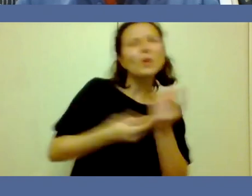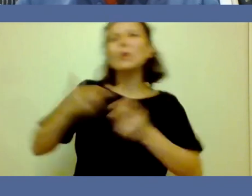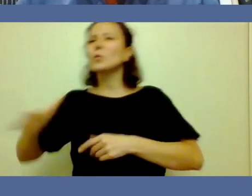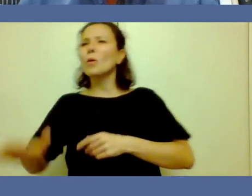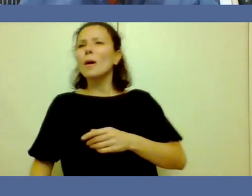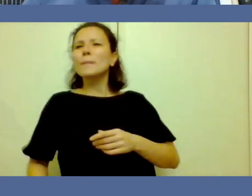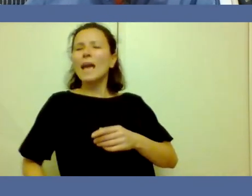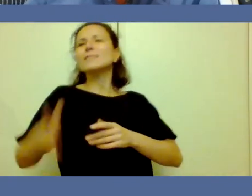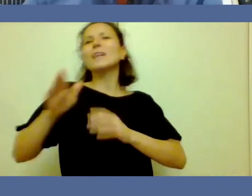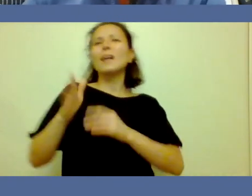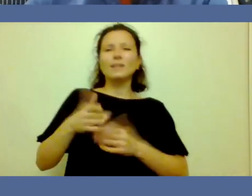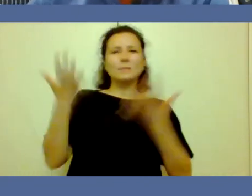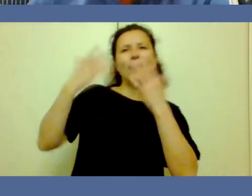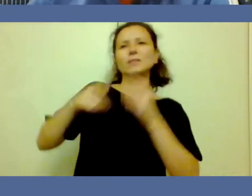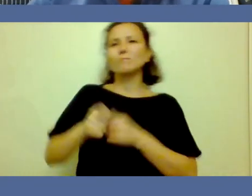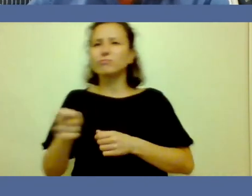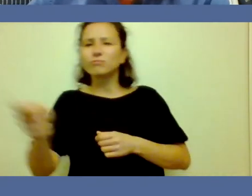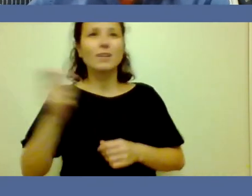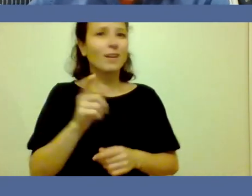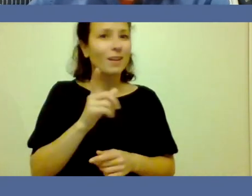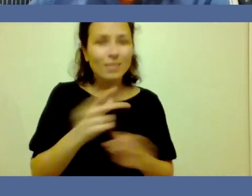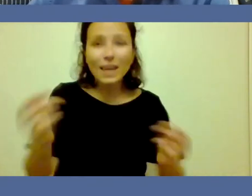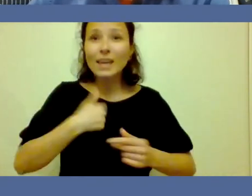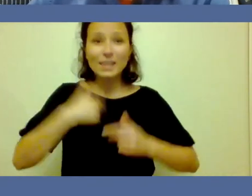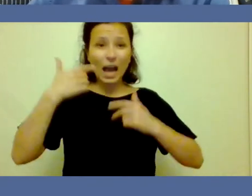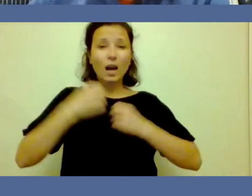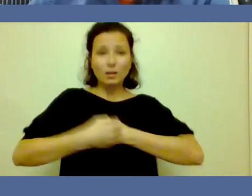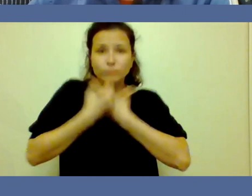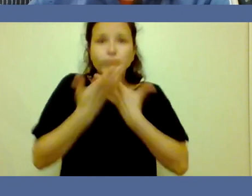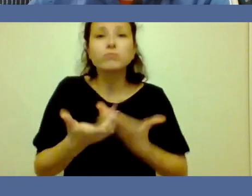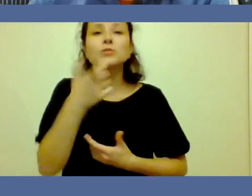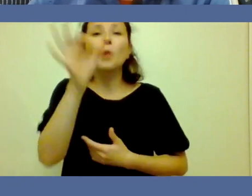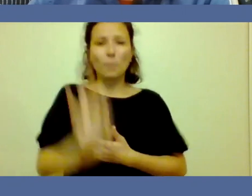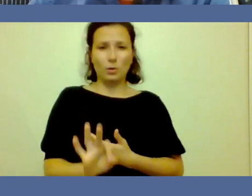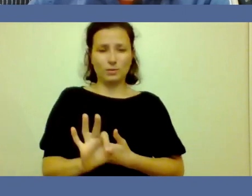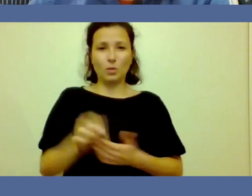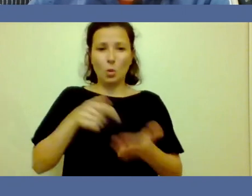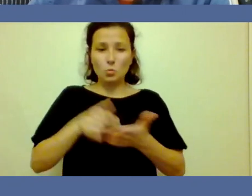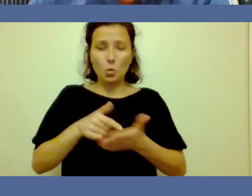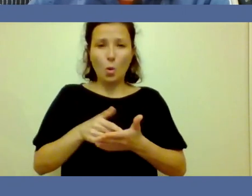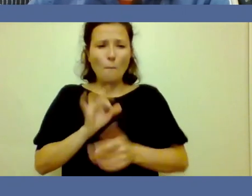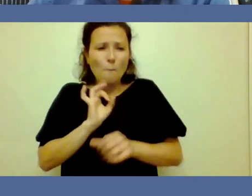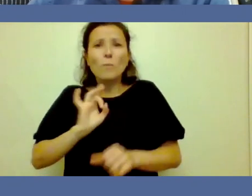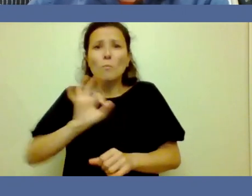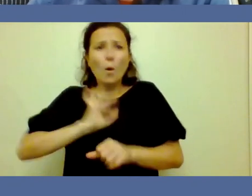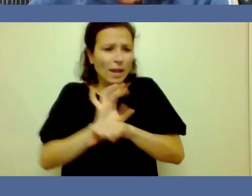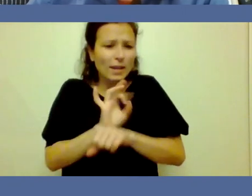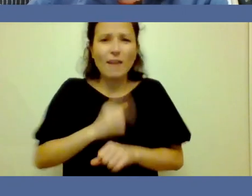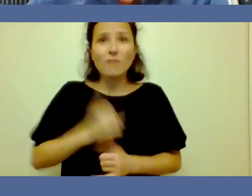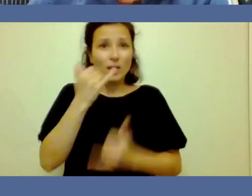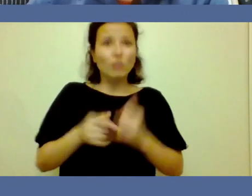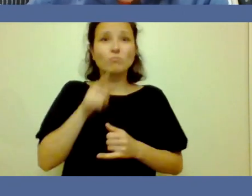jakby nie, ja mówię szczerze. Dałam z siebie 100% i to jest moja krwawica, tu są moje flaki. Jeżeli one się podobają,